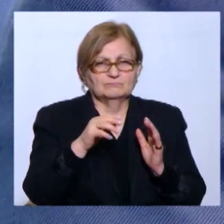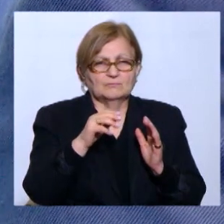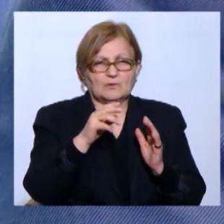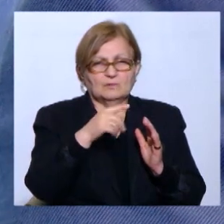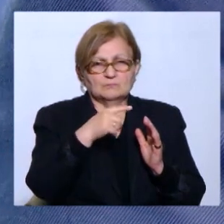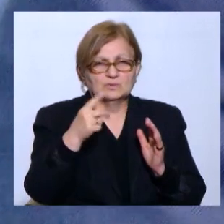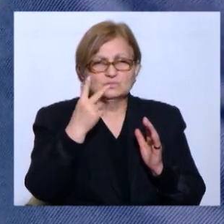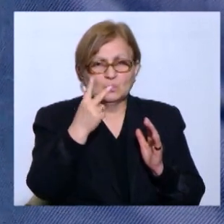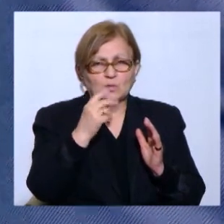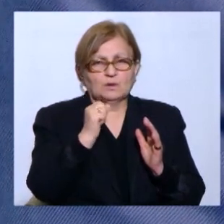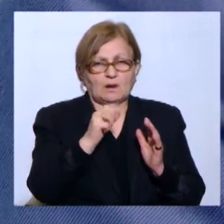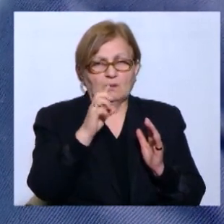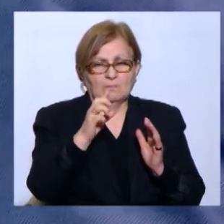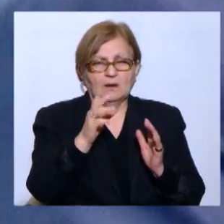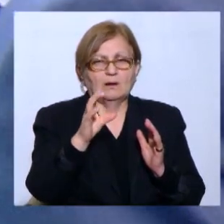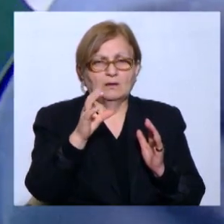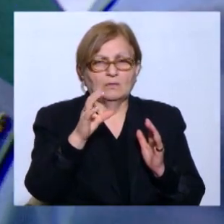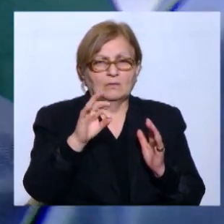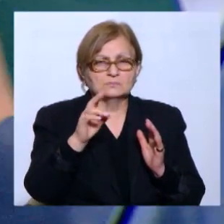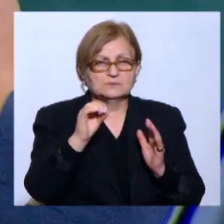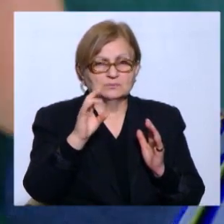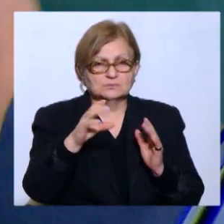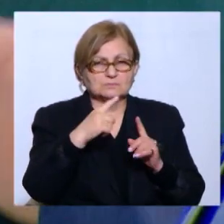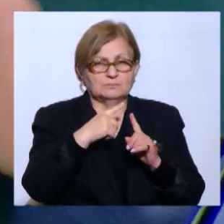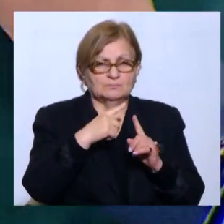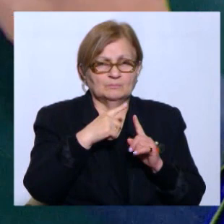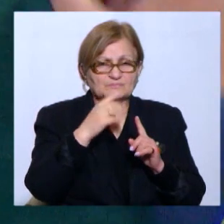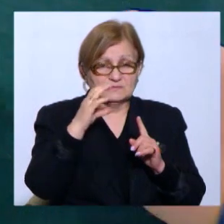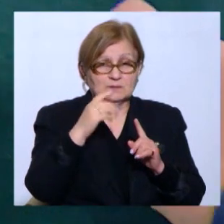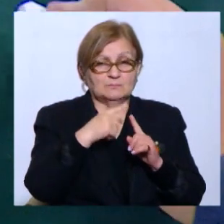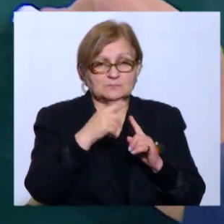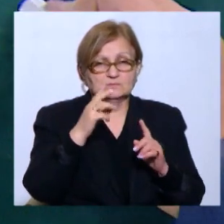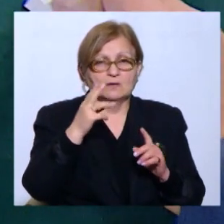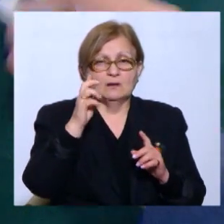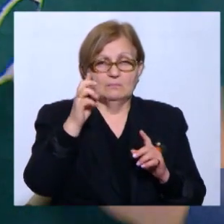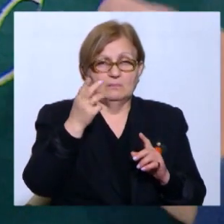2ab cosinus c და პლუს b კვადრატი